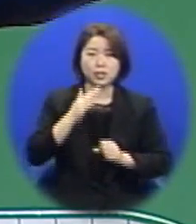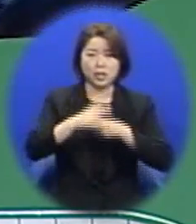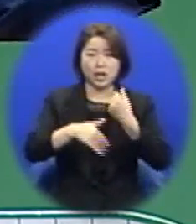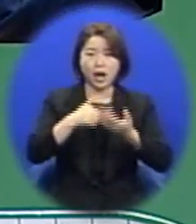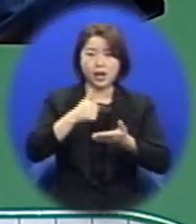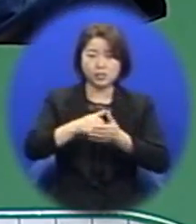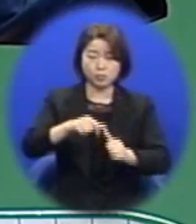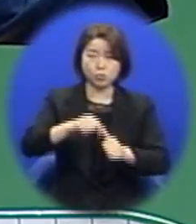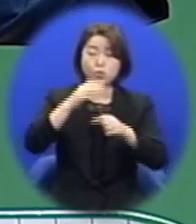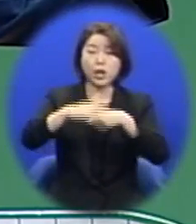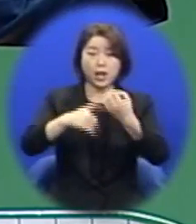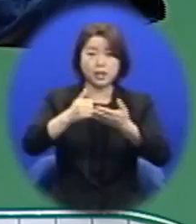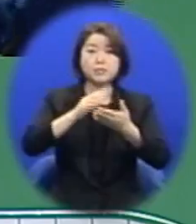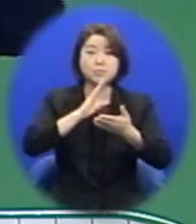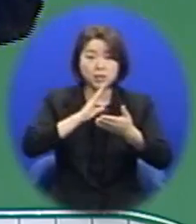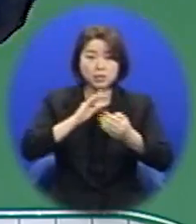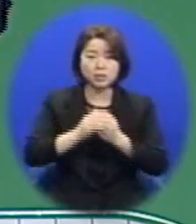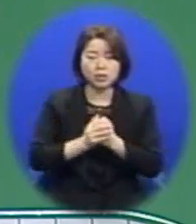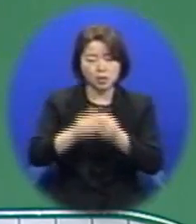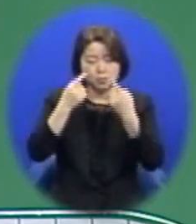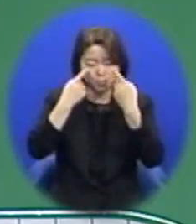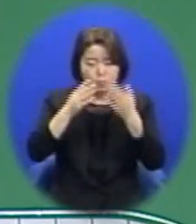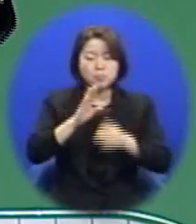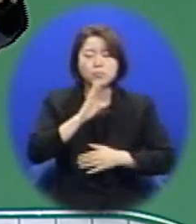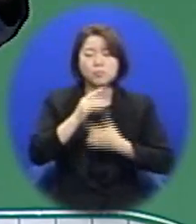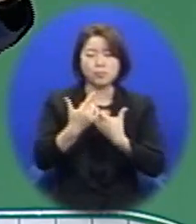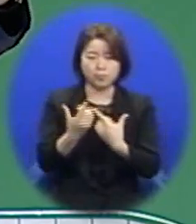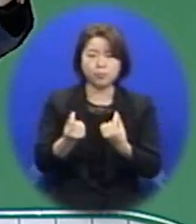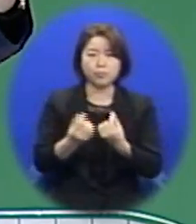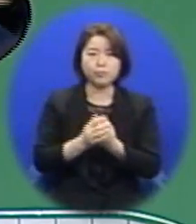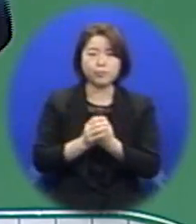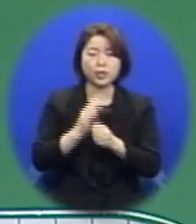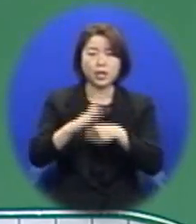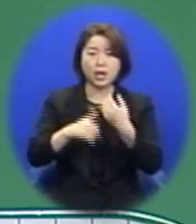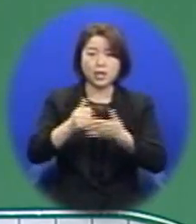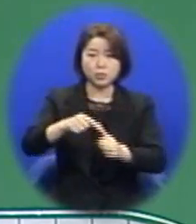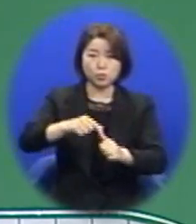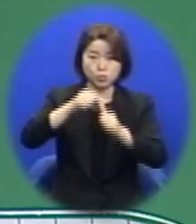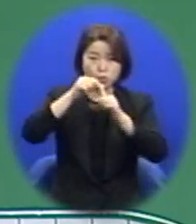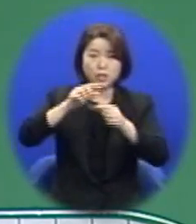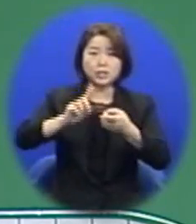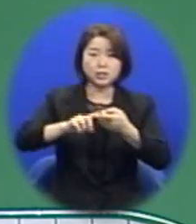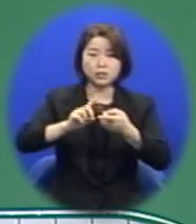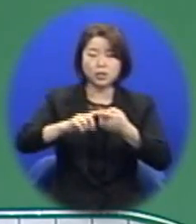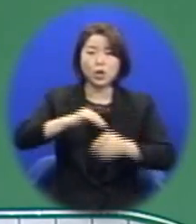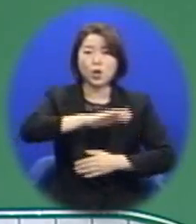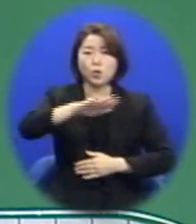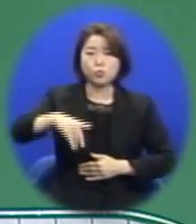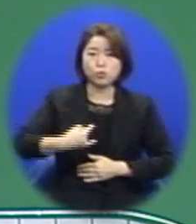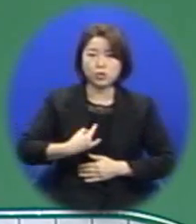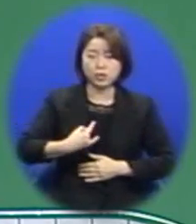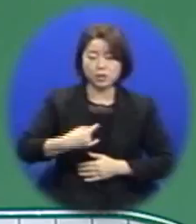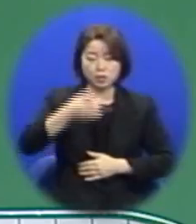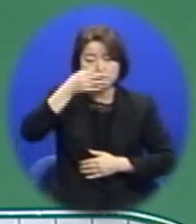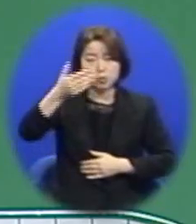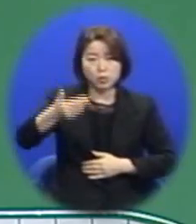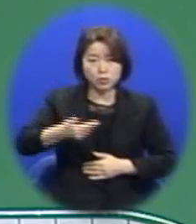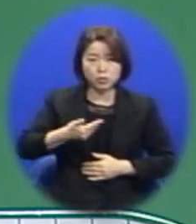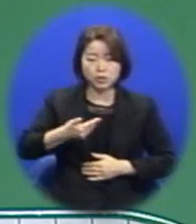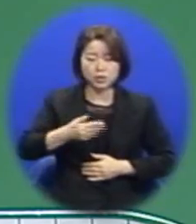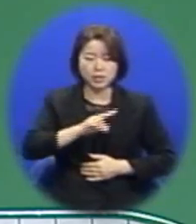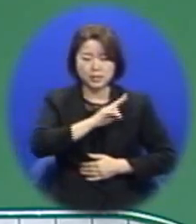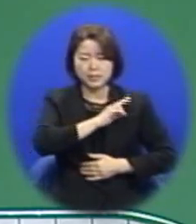하나님은 구원의 하나님이세요. 분명히 그렇습니다. 하나님의 구원하심을 우리 가운데 보여주시기를 가장 극적인